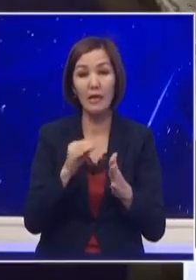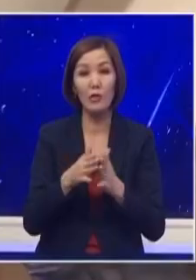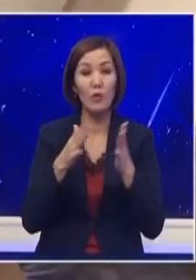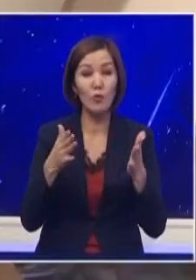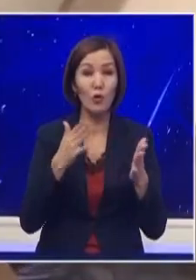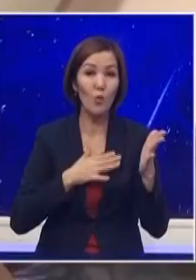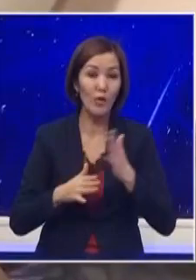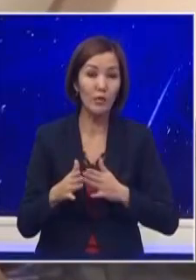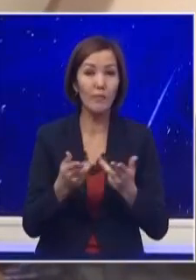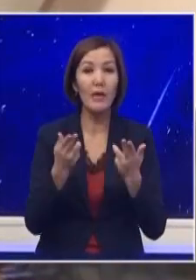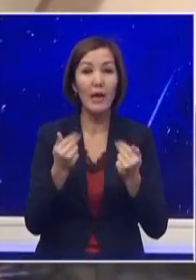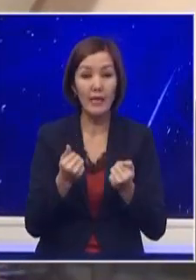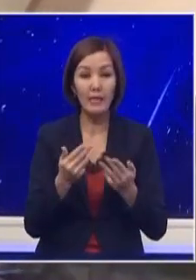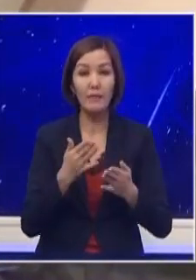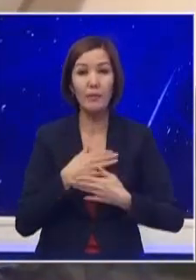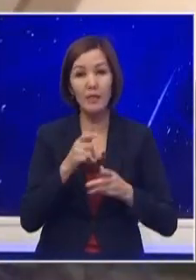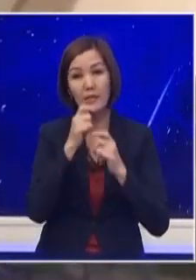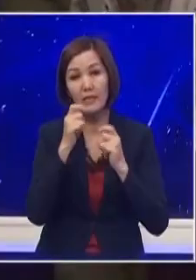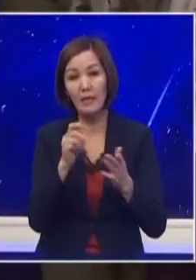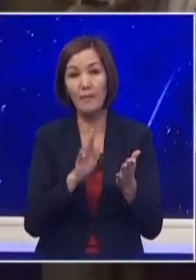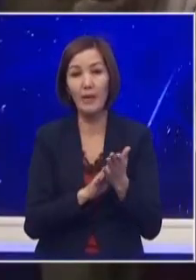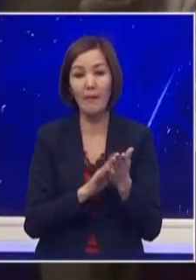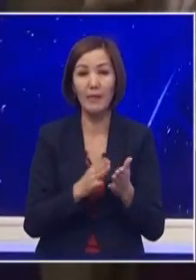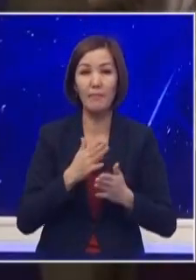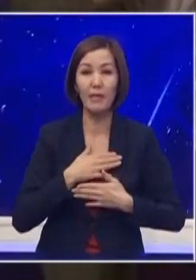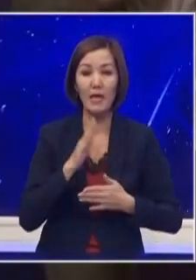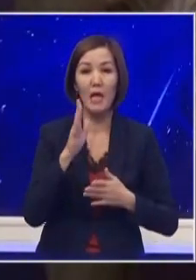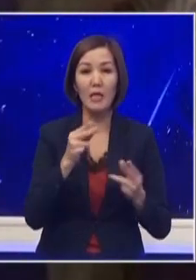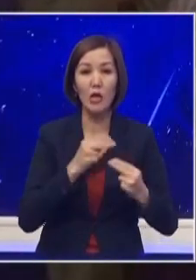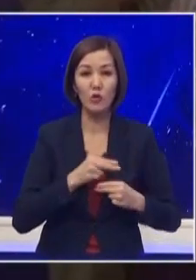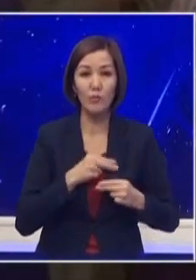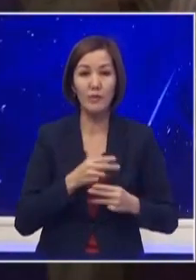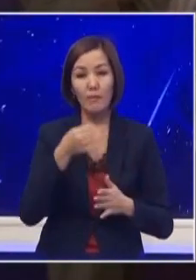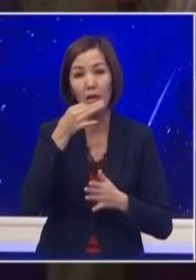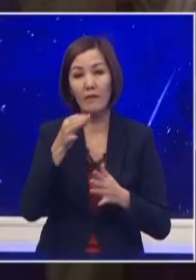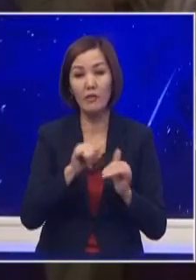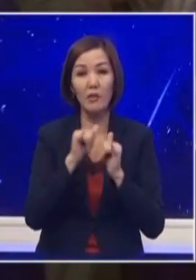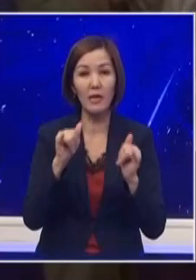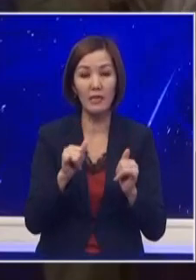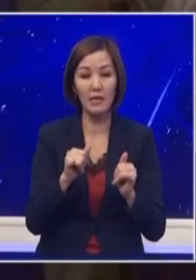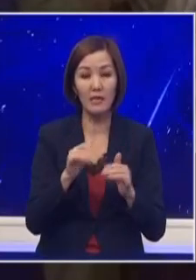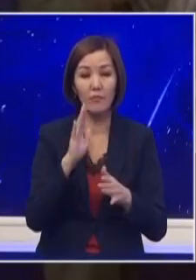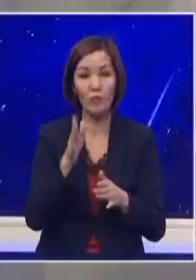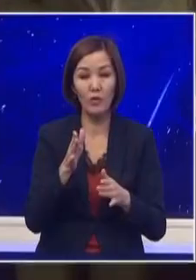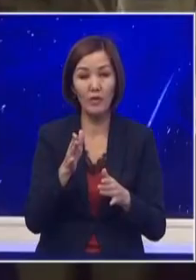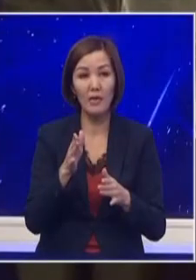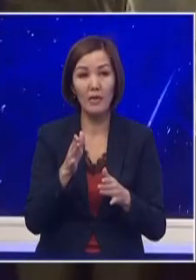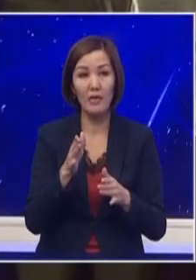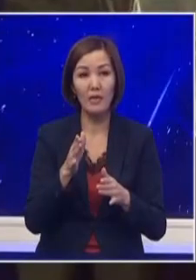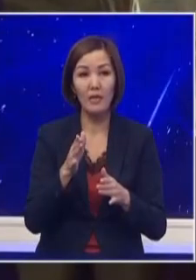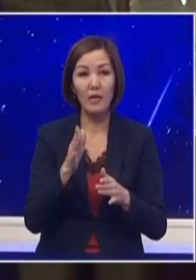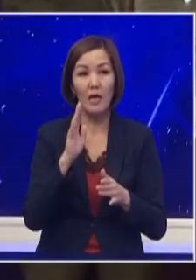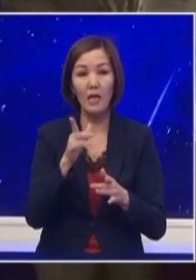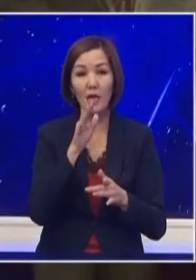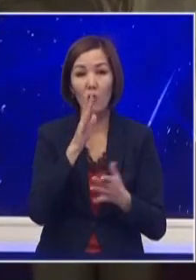қуаныштымын. Әрине, бұл сыйлық, бұл марапат менің алдағы жұмысыма деген жауапкершілігімді еселей түсті десем болады. Алдағы